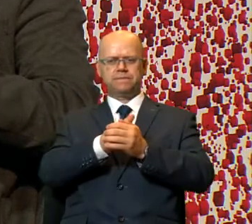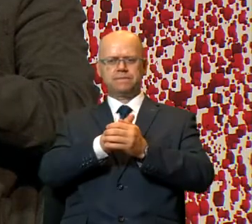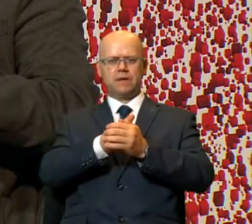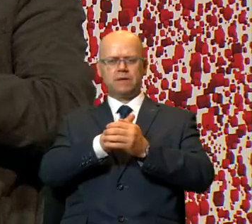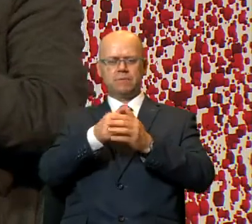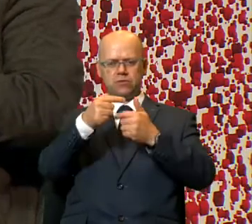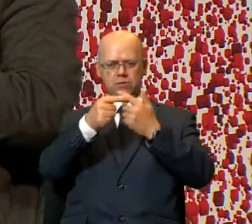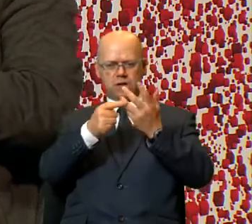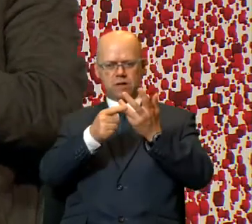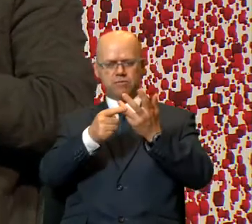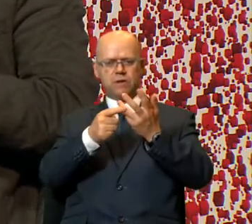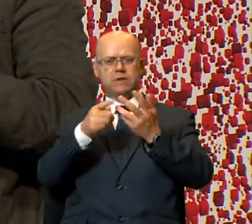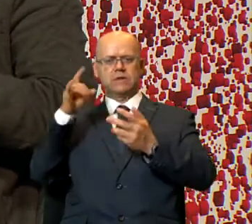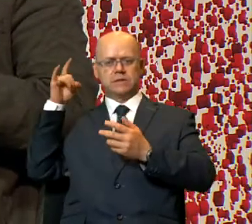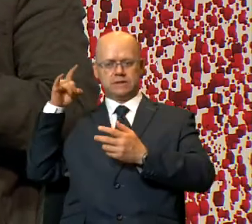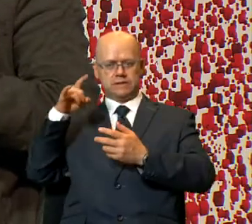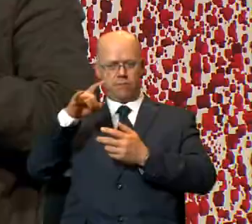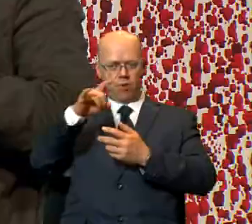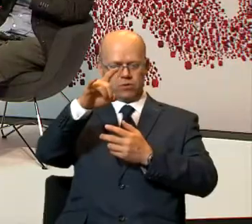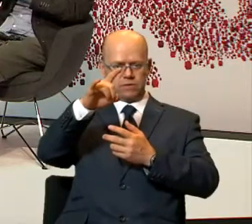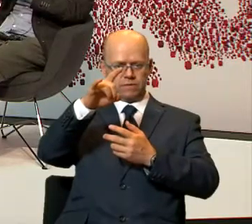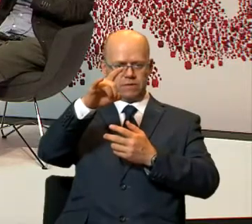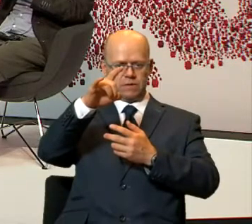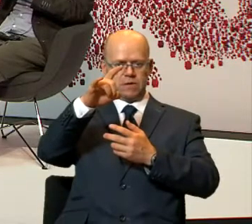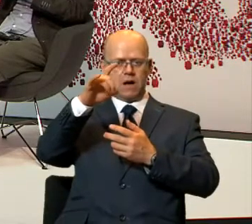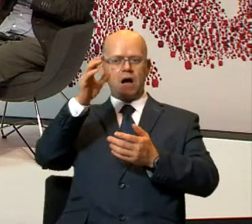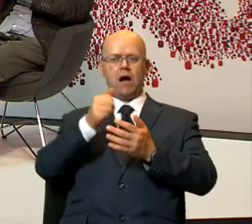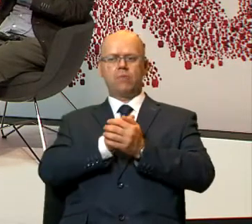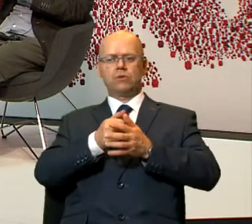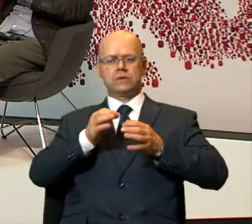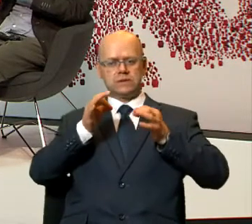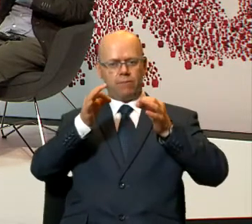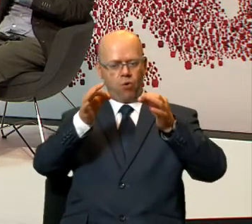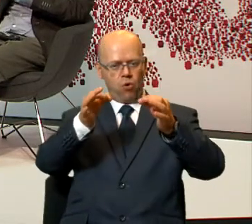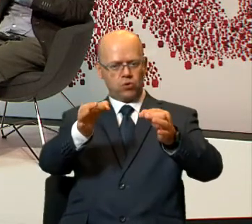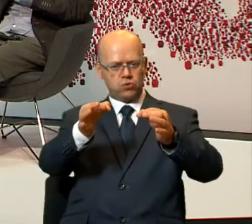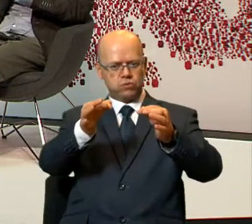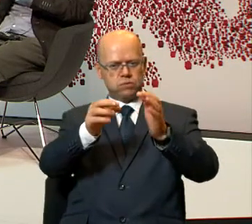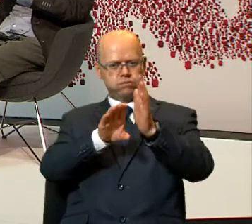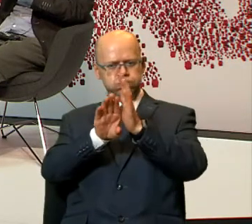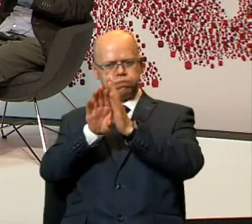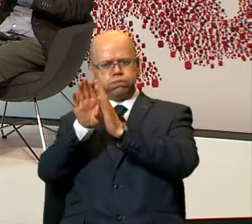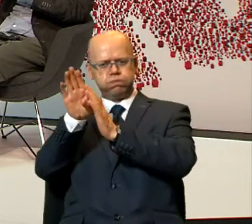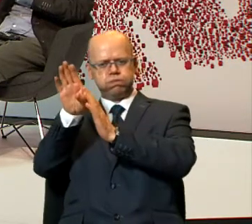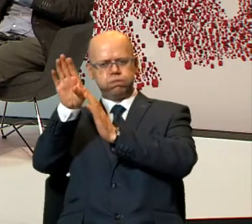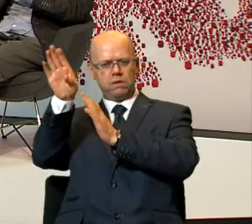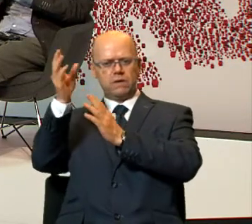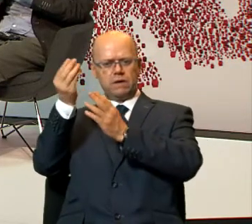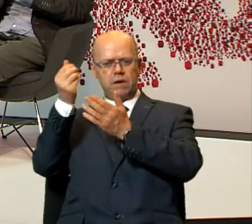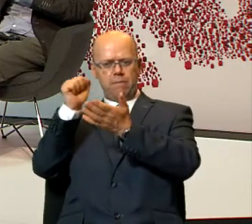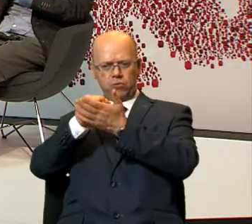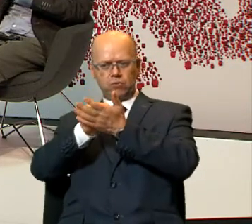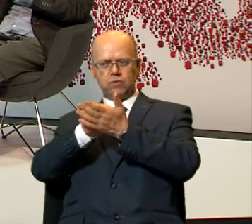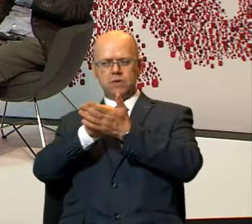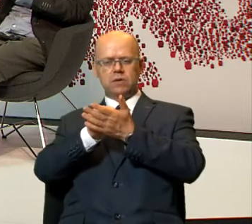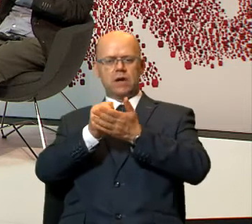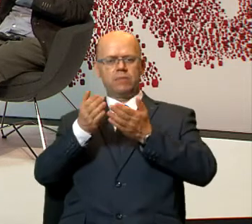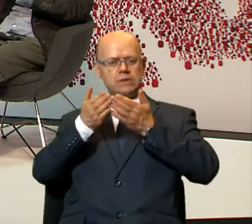liczbę samolotów, które ciągle wzrastały, albo też samochodów i liczba i wielkość